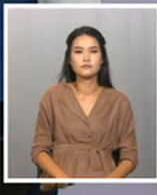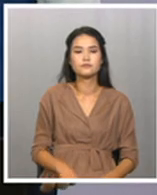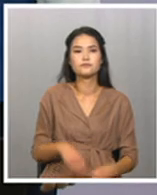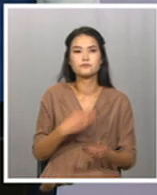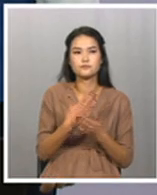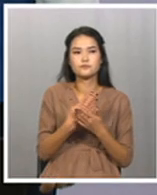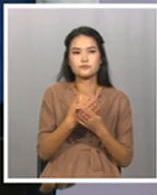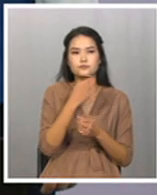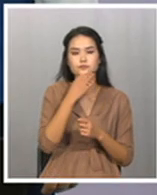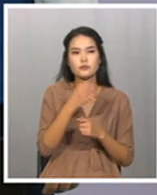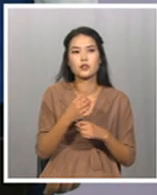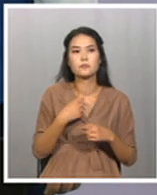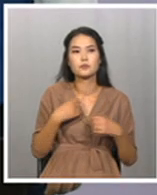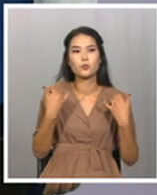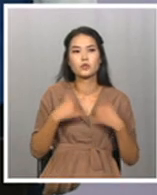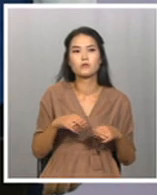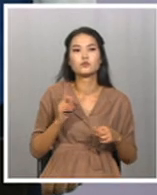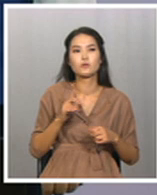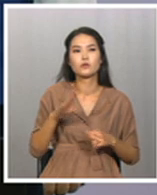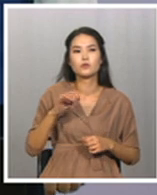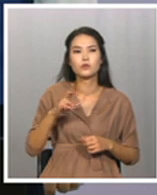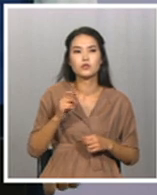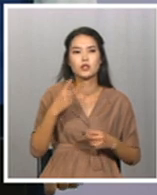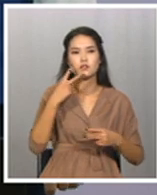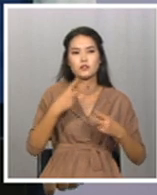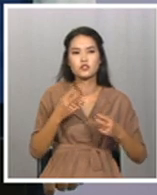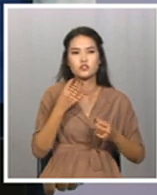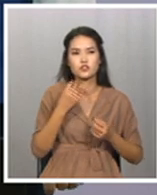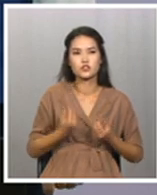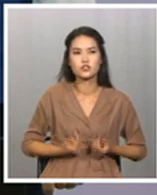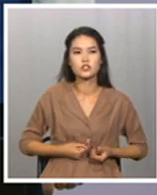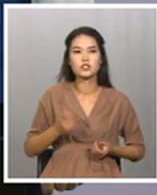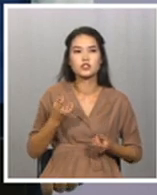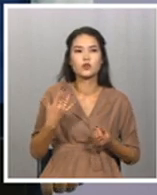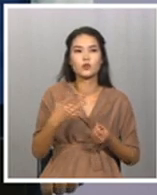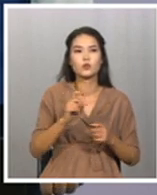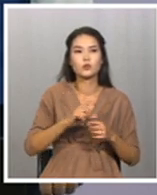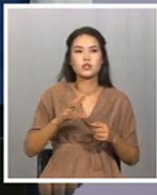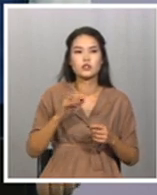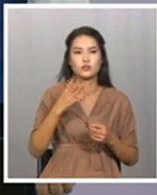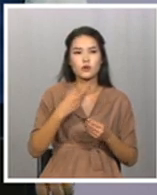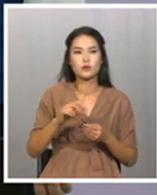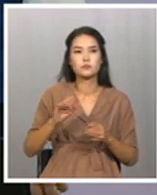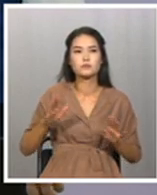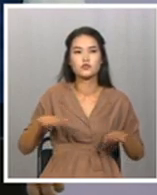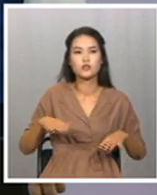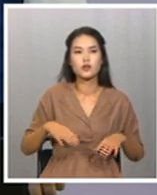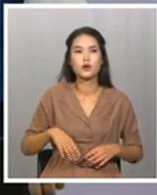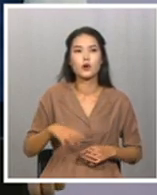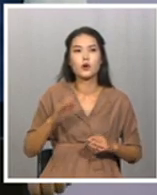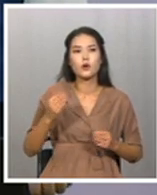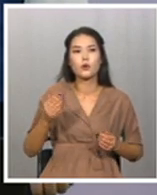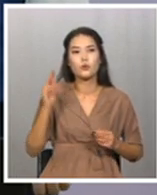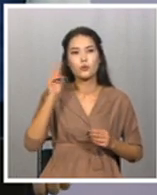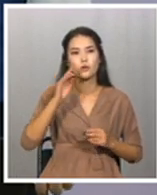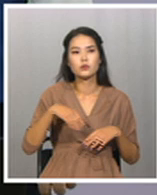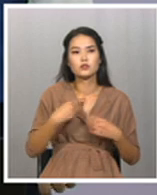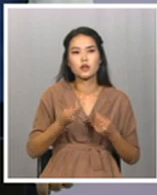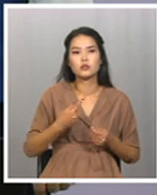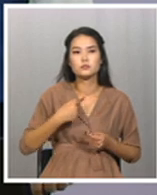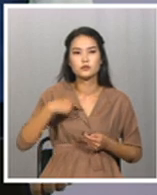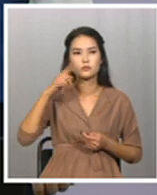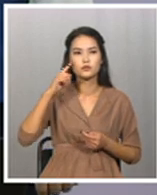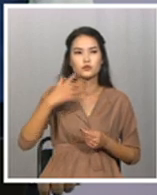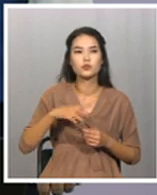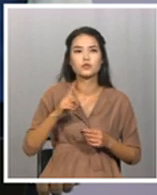Примерные ответы. Меня удивило, что Толстой сравнивает жизнь некоторых людей с роем пчел. Урок мне дал понять,